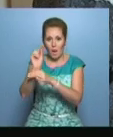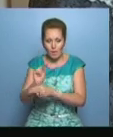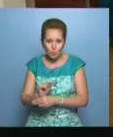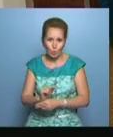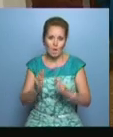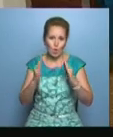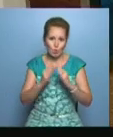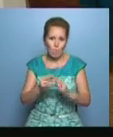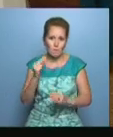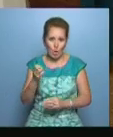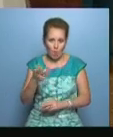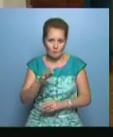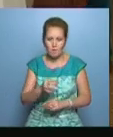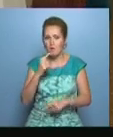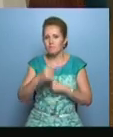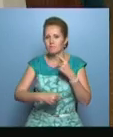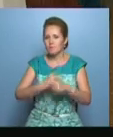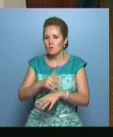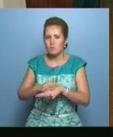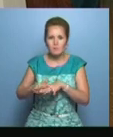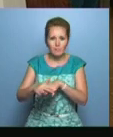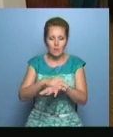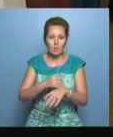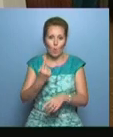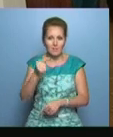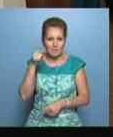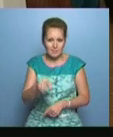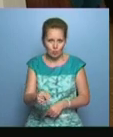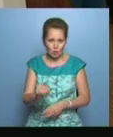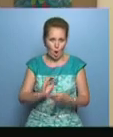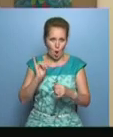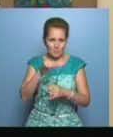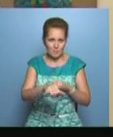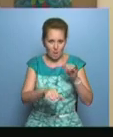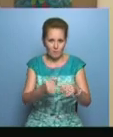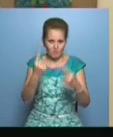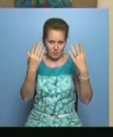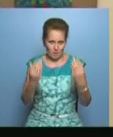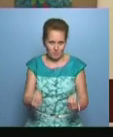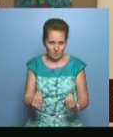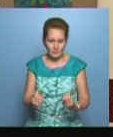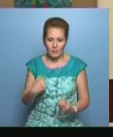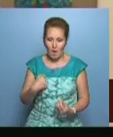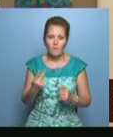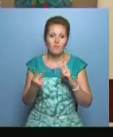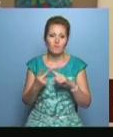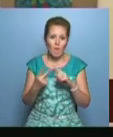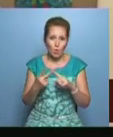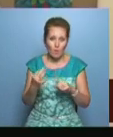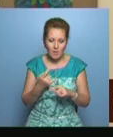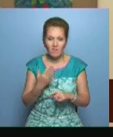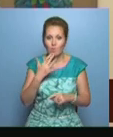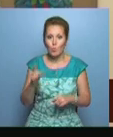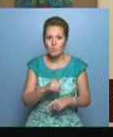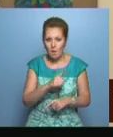Чайковских собирает аншлаги. Здесь принимают теперь до 1000 гостей в день. Я второй раз в доме Чайковского, первый